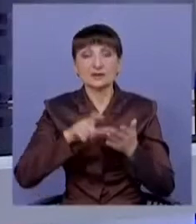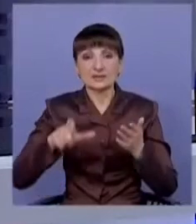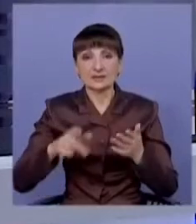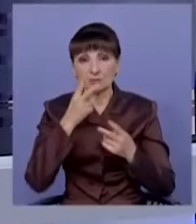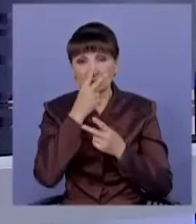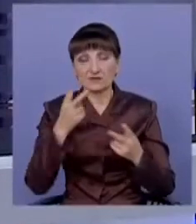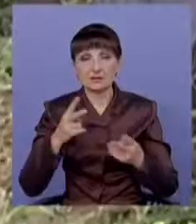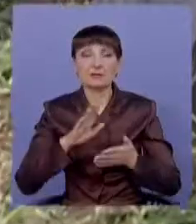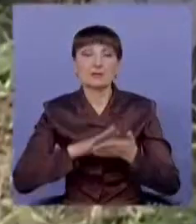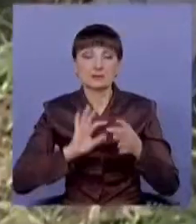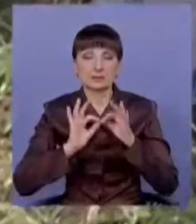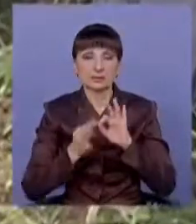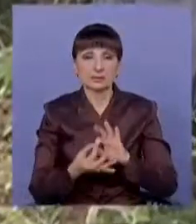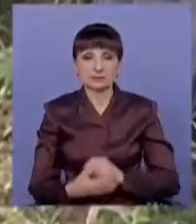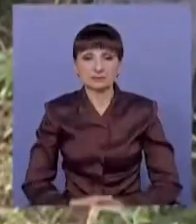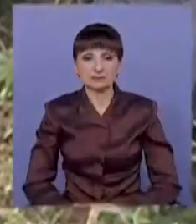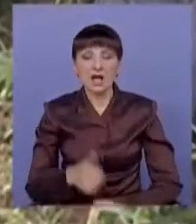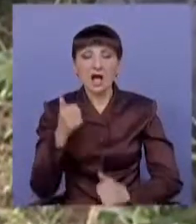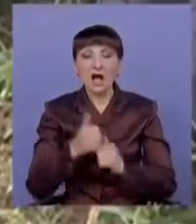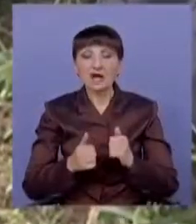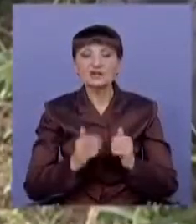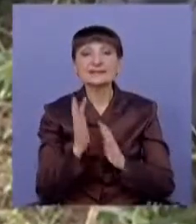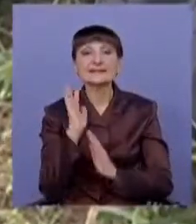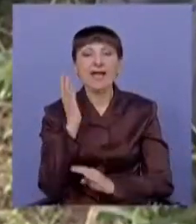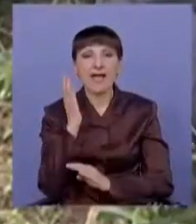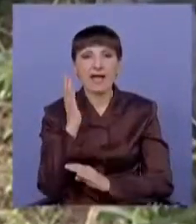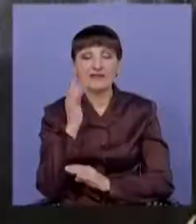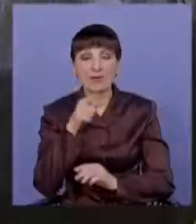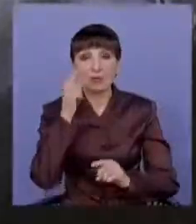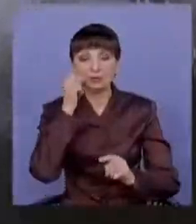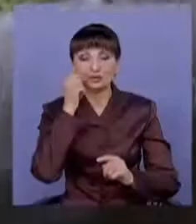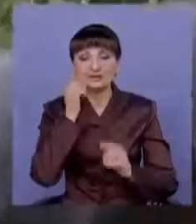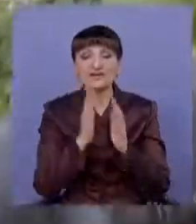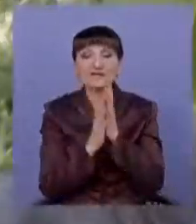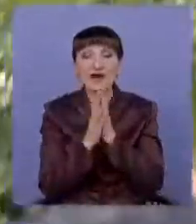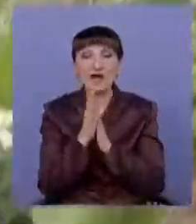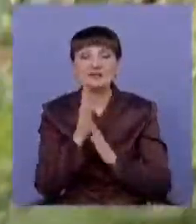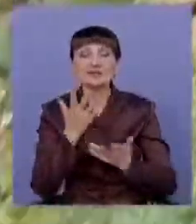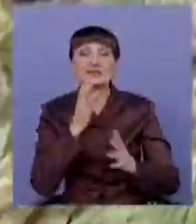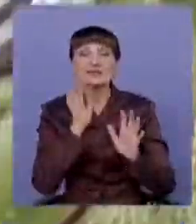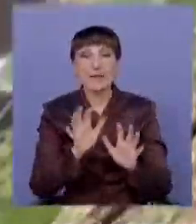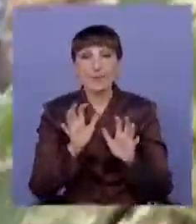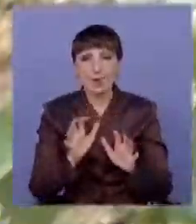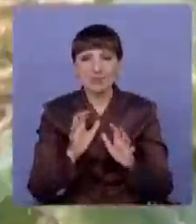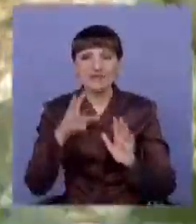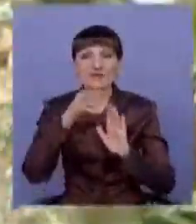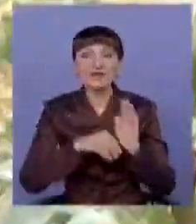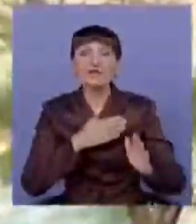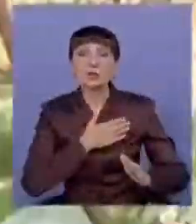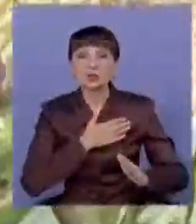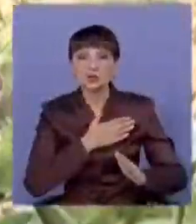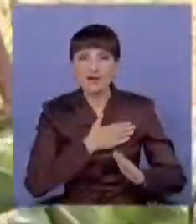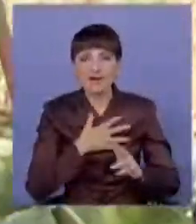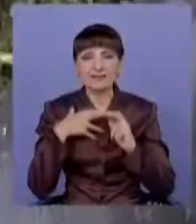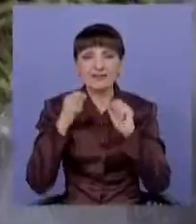подробностями. Каждое тропическое деревце Нурадин Маткаримов выращивает с особой заботой. Вкладывает всю душу и